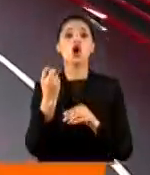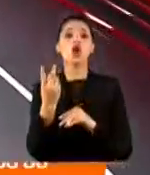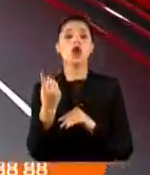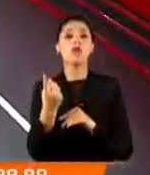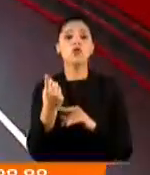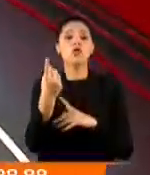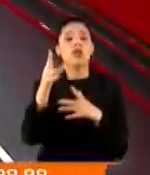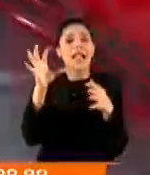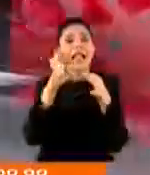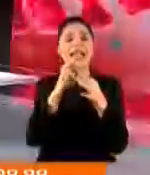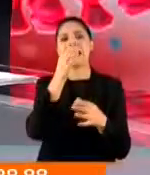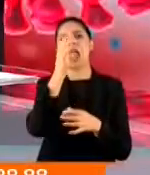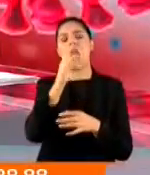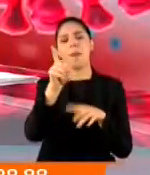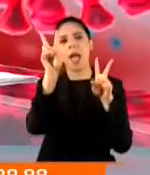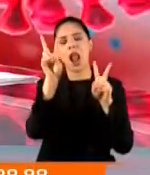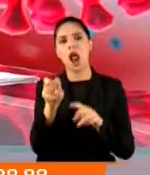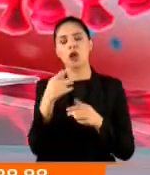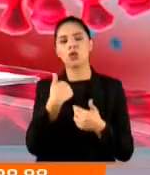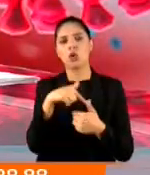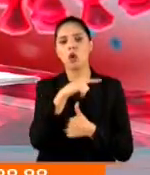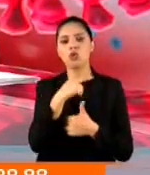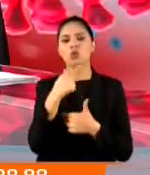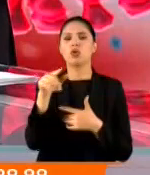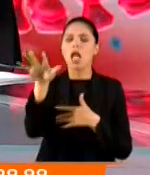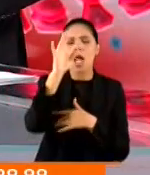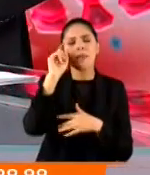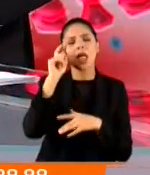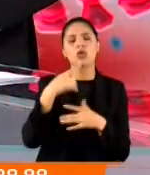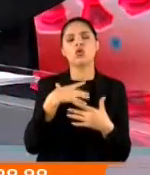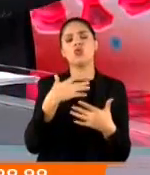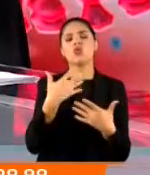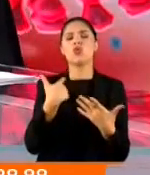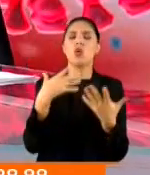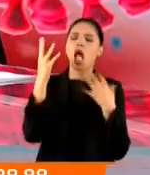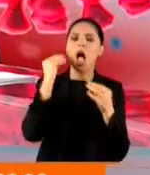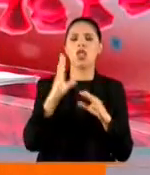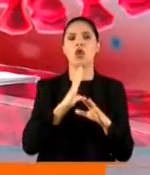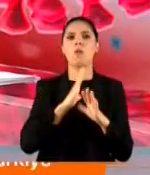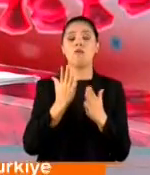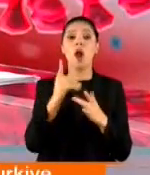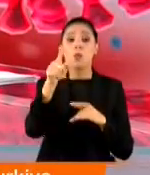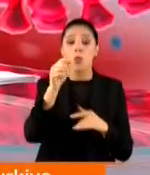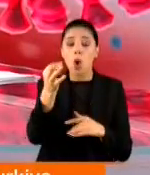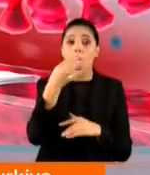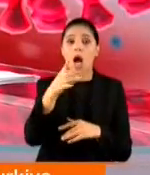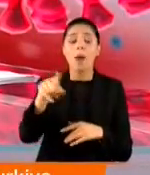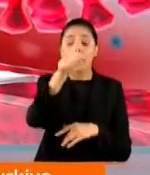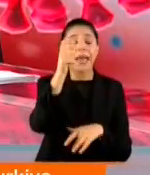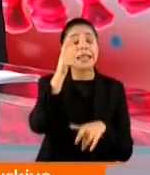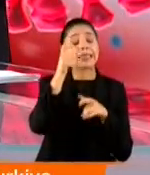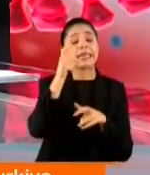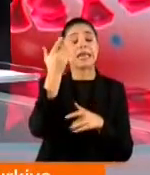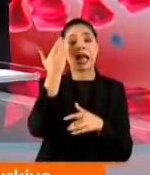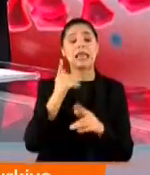Koronavirüsle ilgili haberler konusunda az çok neler düşündüğünüzü tahmin etmek güç değil ama bu haberi lütfen dikkatle